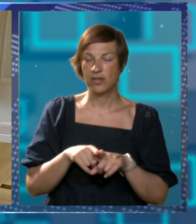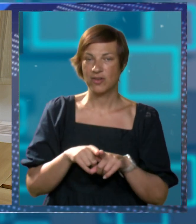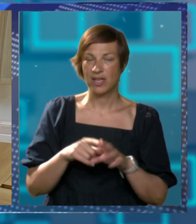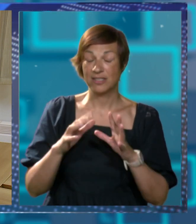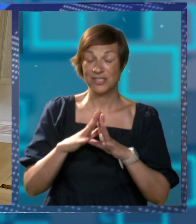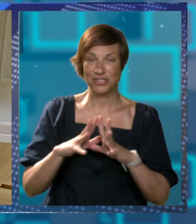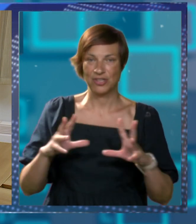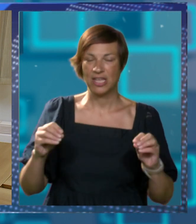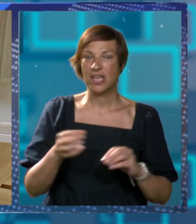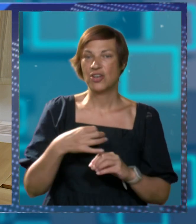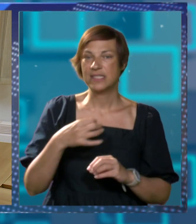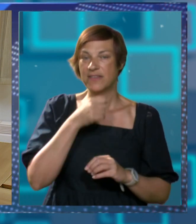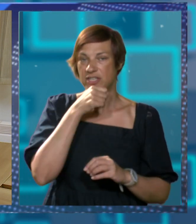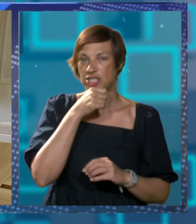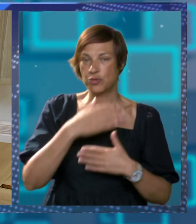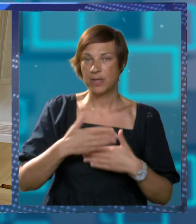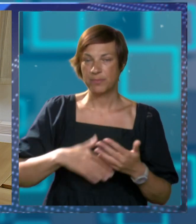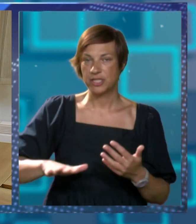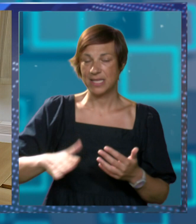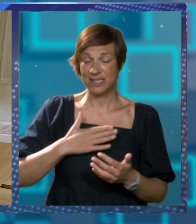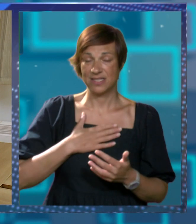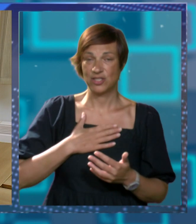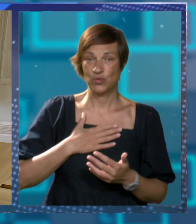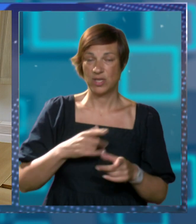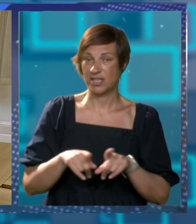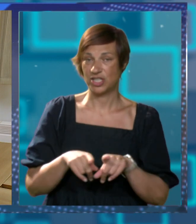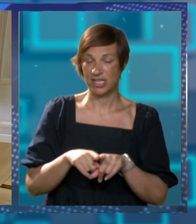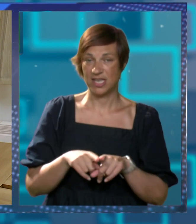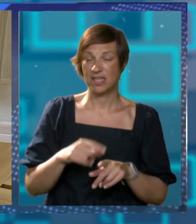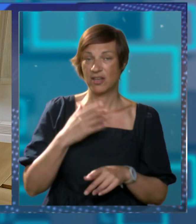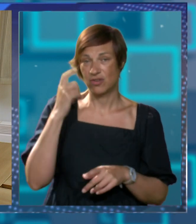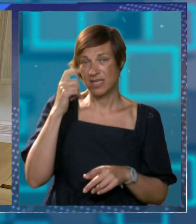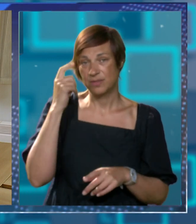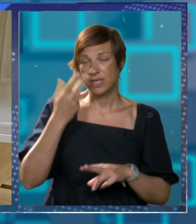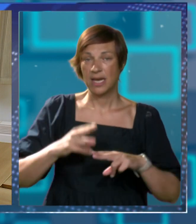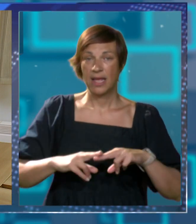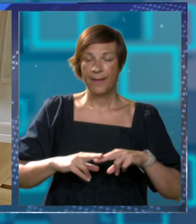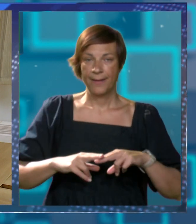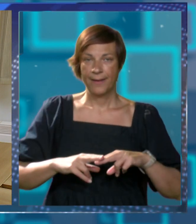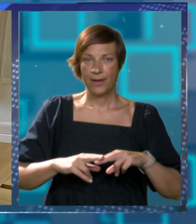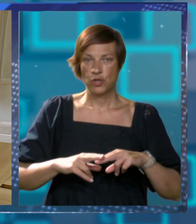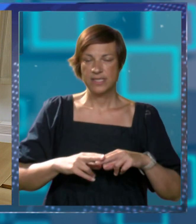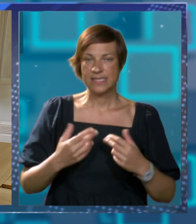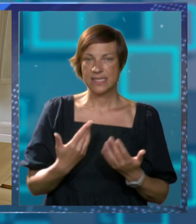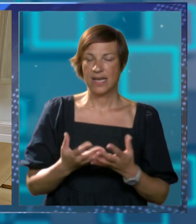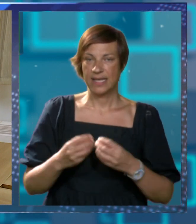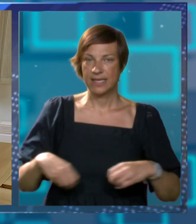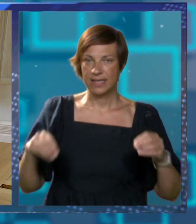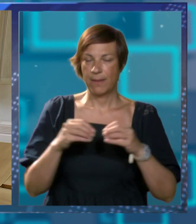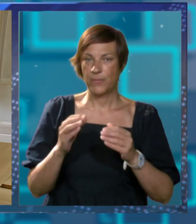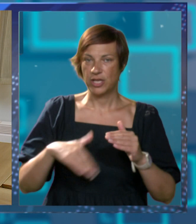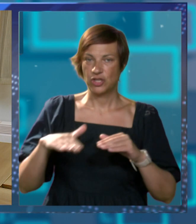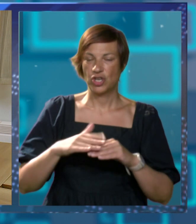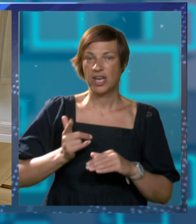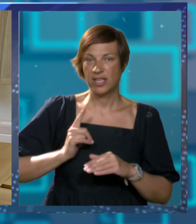po šavovima, ona je osnivač je županija, međutim, djeca su naša, tako da jednako nas to brine kao i ostale, gdje projekt